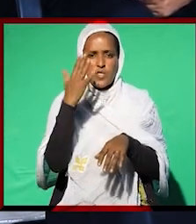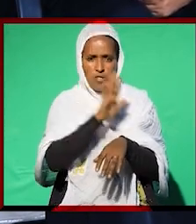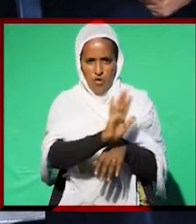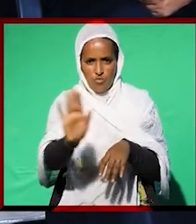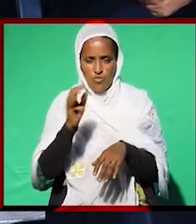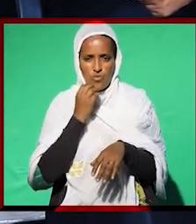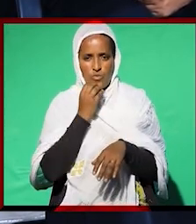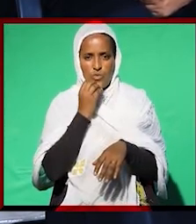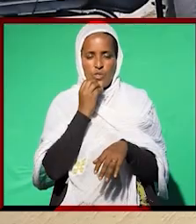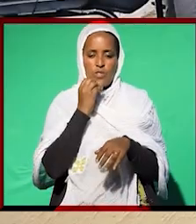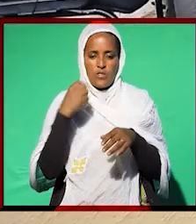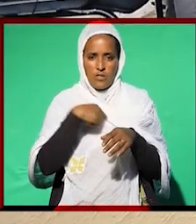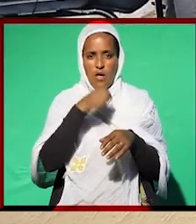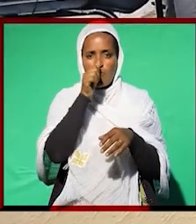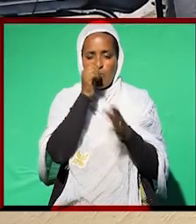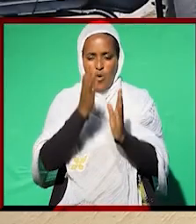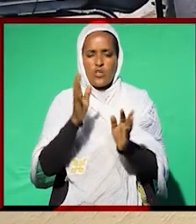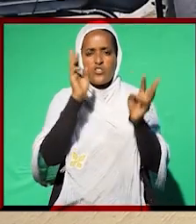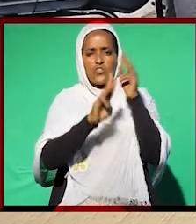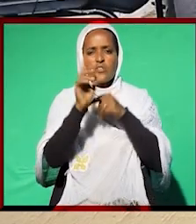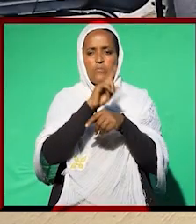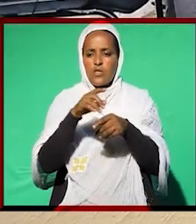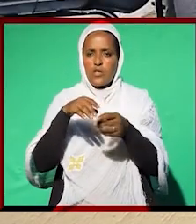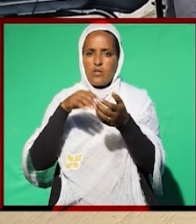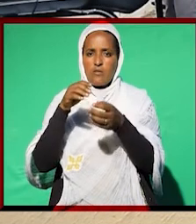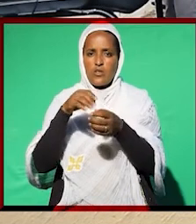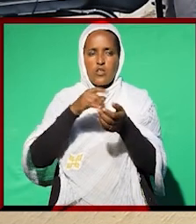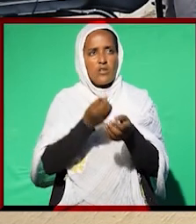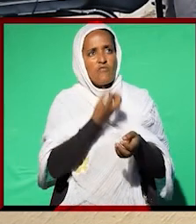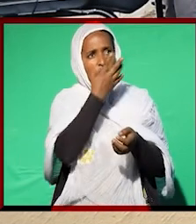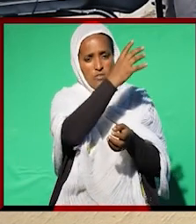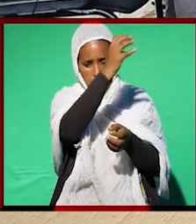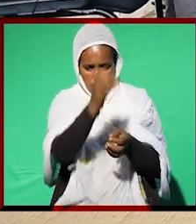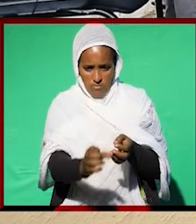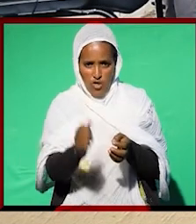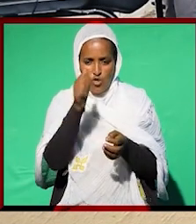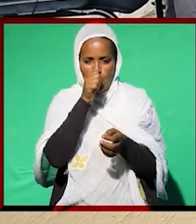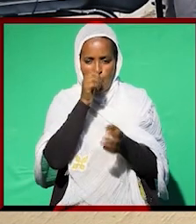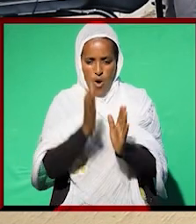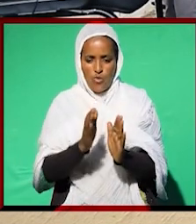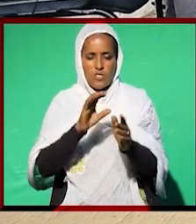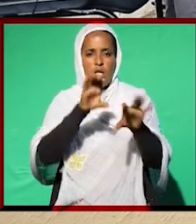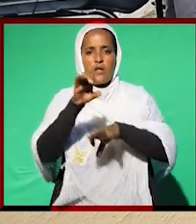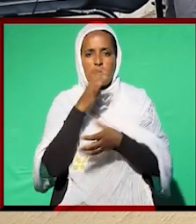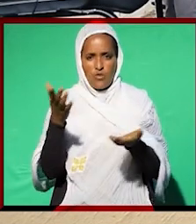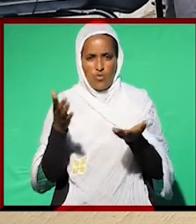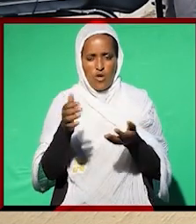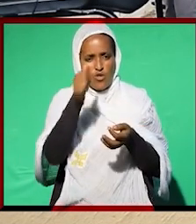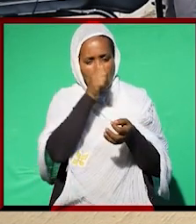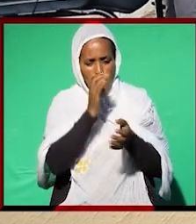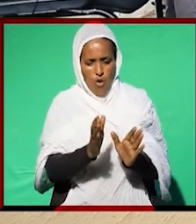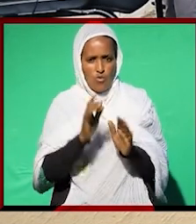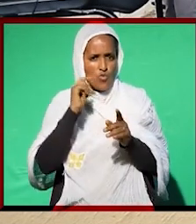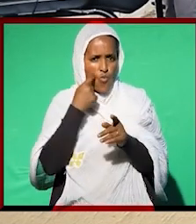ምን መሰላችሁ፣ እኛ ኢትዮጵያውያን ችግራችን መሰላችሁ ከውጭ እንደወረደ ኢትዮጵያ ሳናደርገው እንዴ